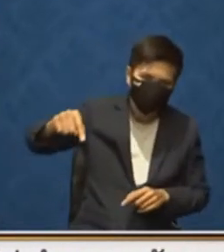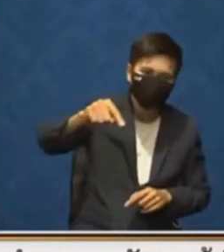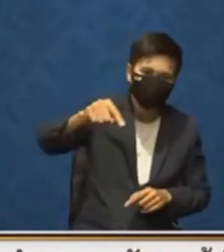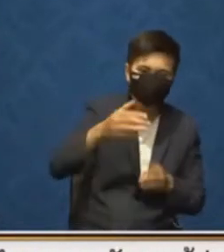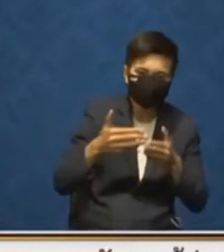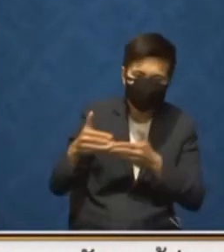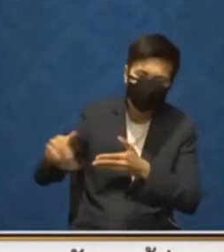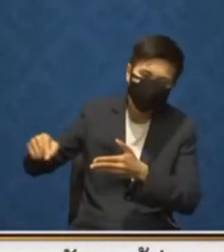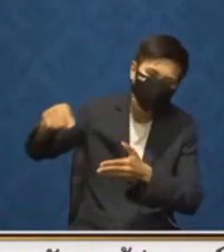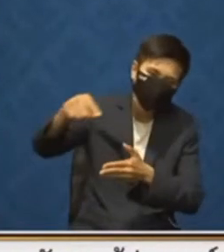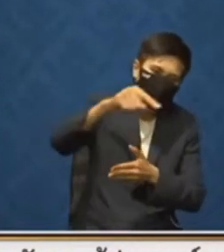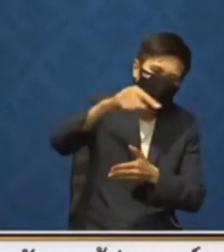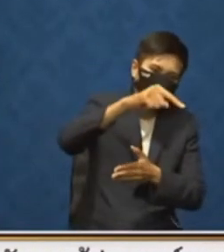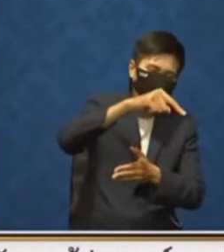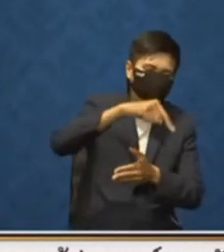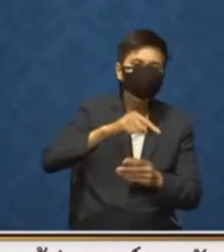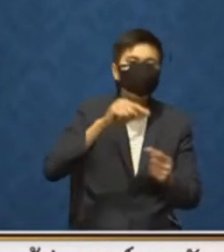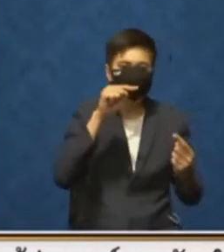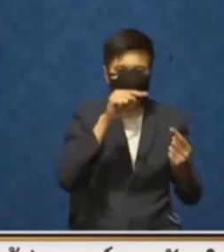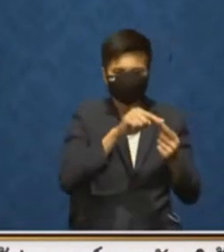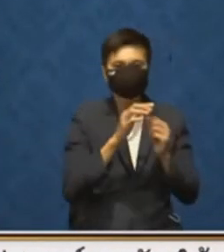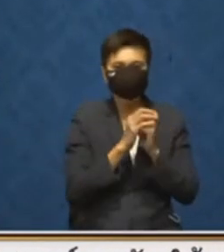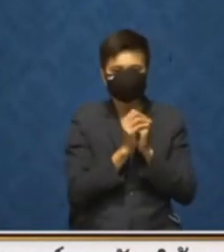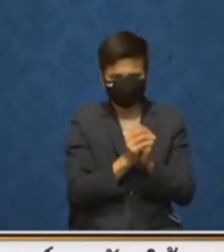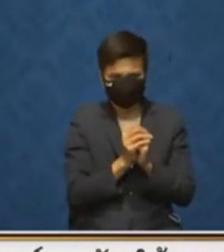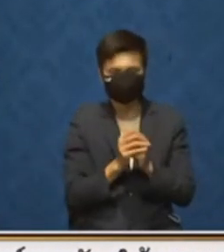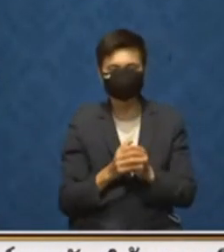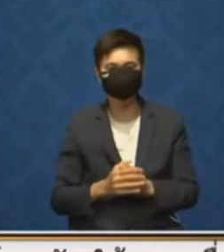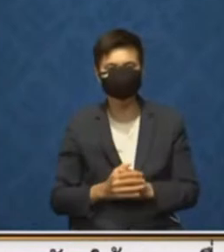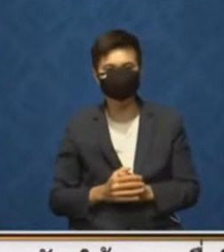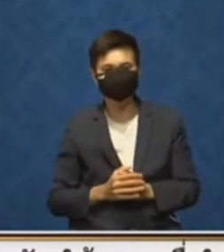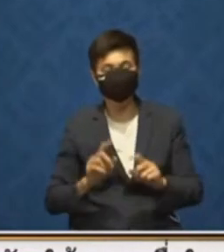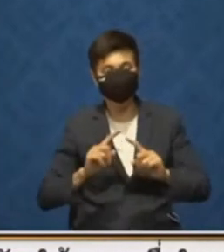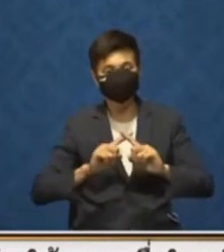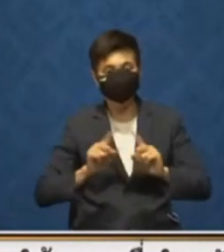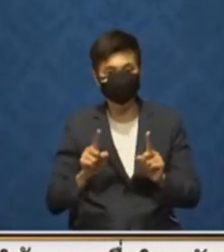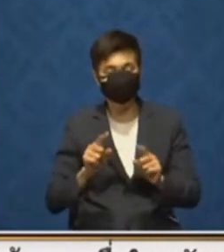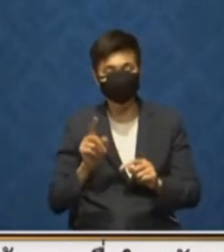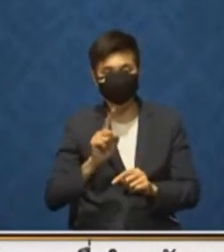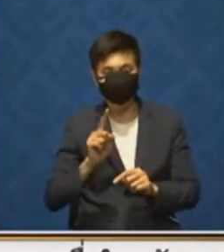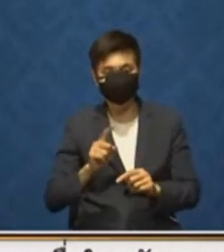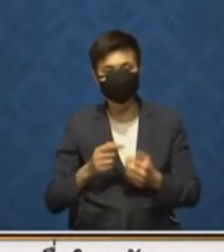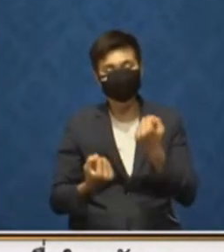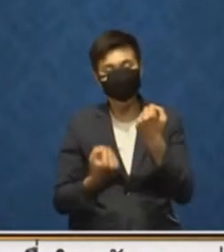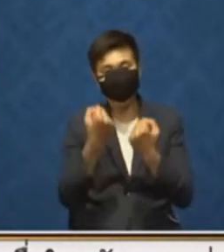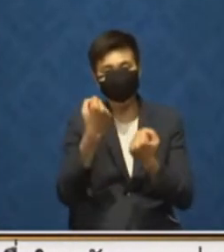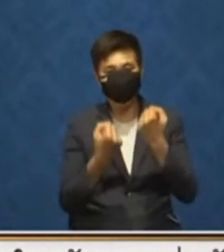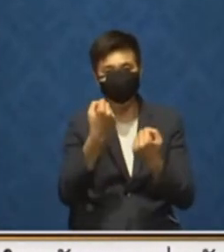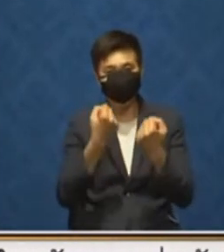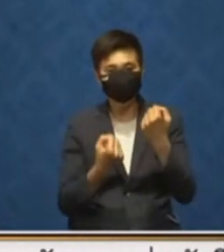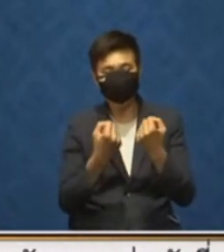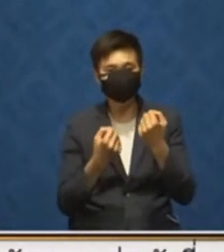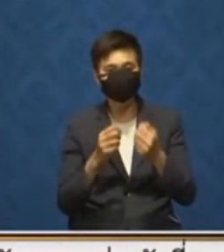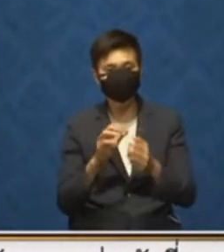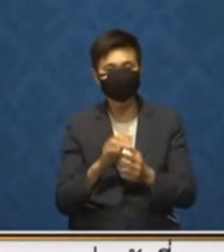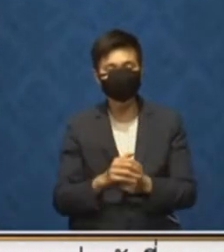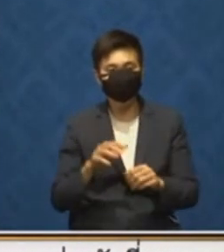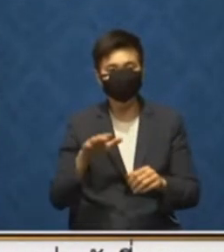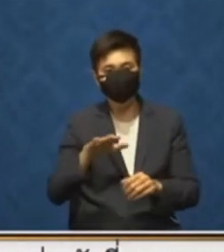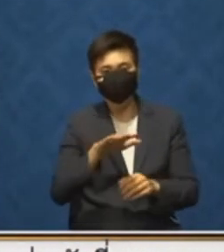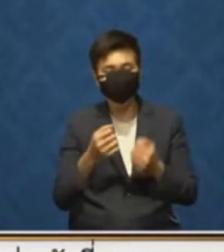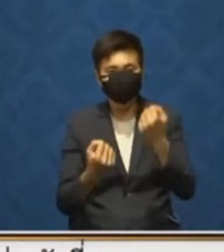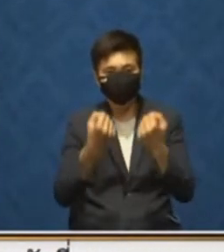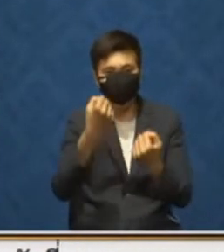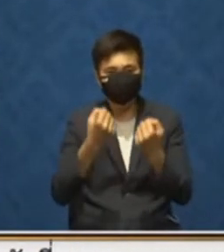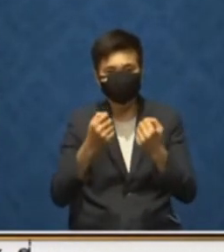นะทุกวันนี้ก็มีการค้าขายก็ได้ครับแต่ดีจังทางบกไปทางถนนอาสารซึ่งก็ไปทางรถเทรเลอร์